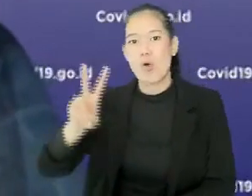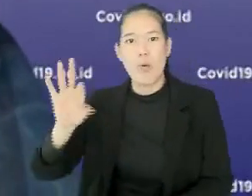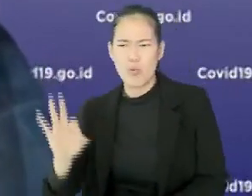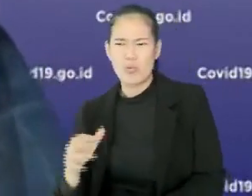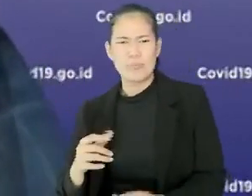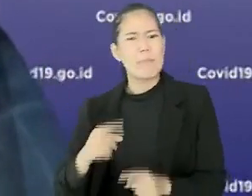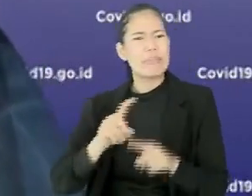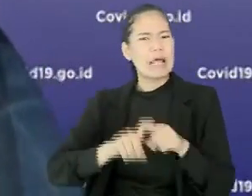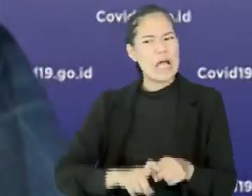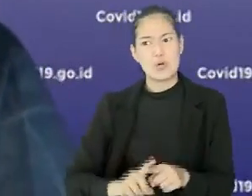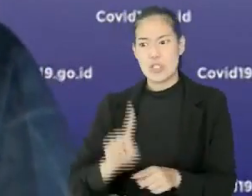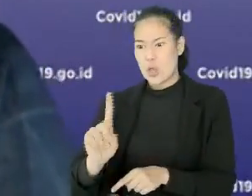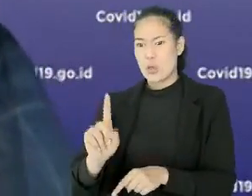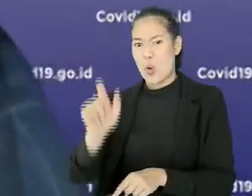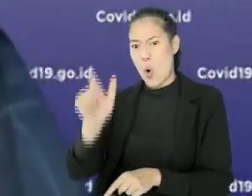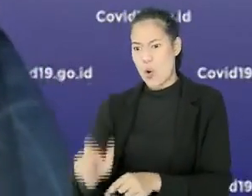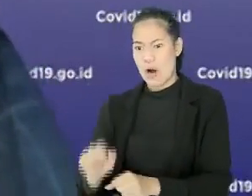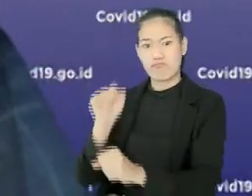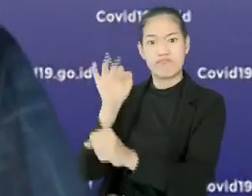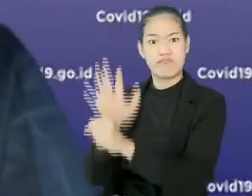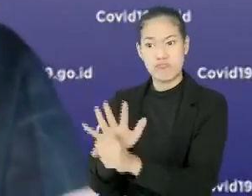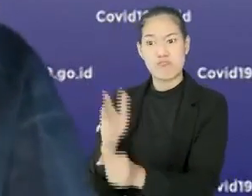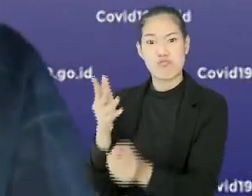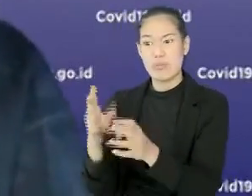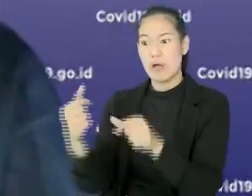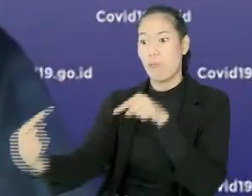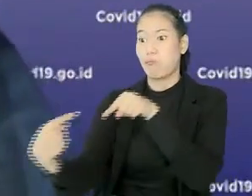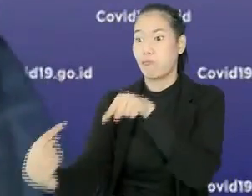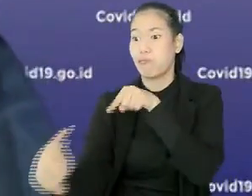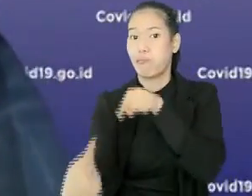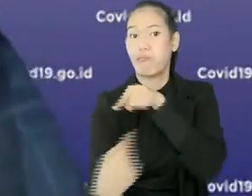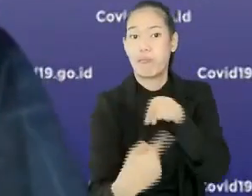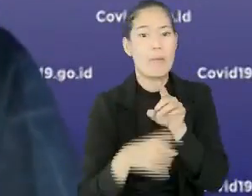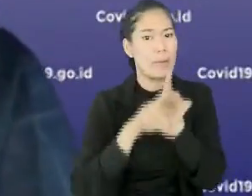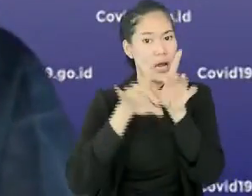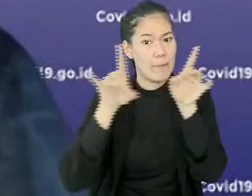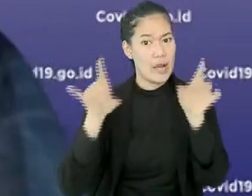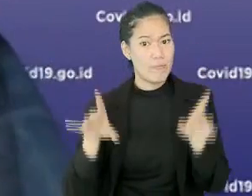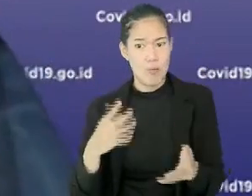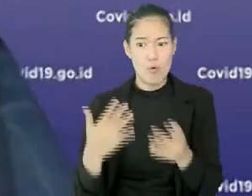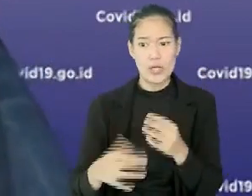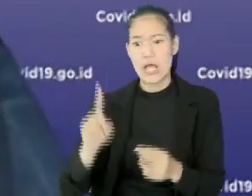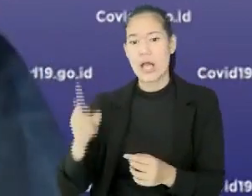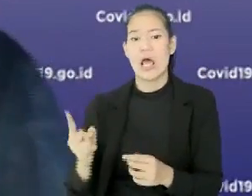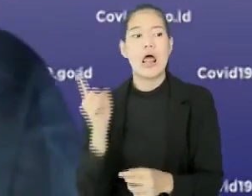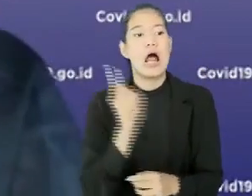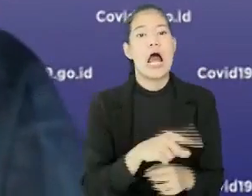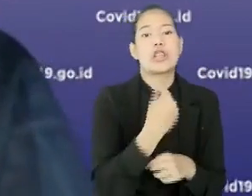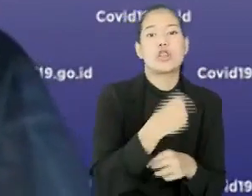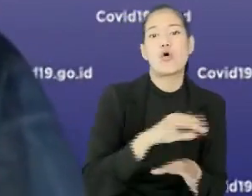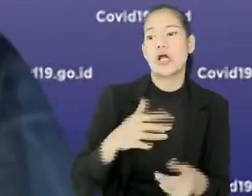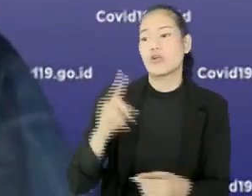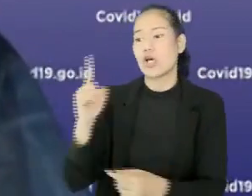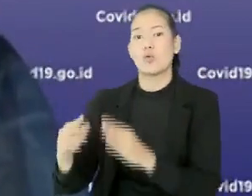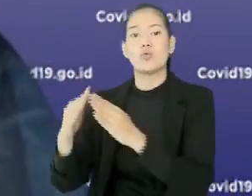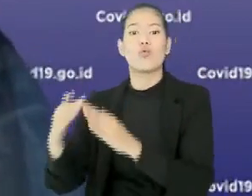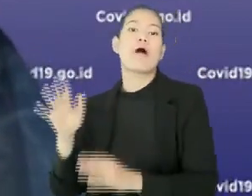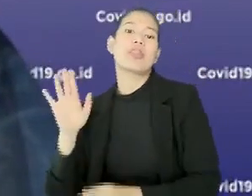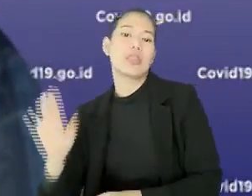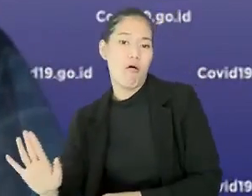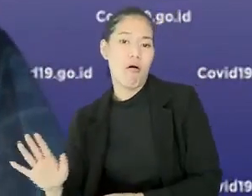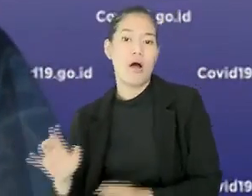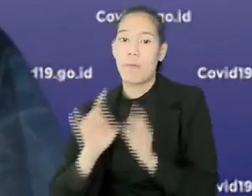orang bisa ber-tag kontak atau berkomunikasi dengan orang lain berbeda-beda gitu kan mungkin ada di kantor ada cuma di rumah aja Ini kan juga